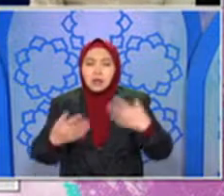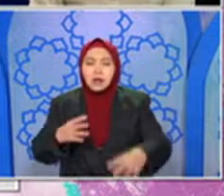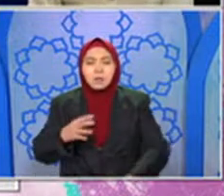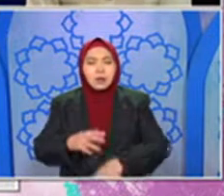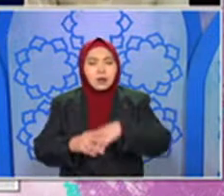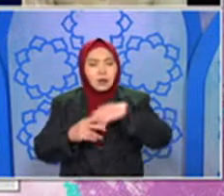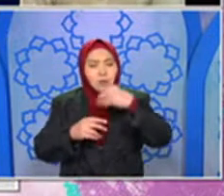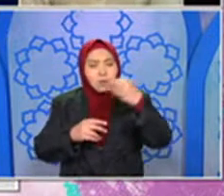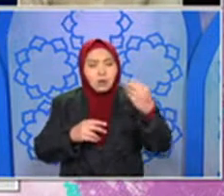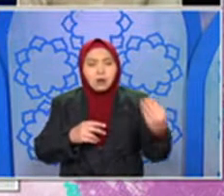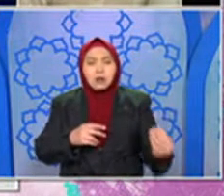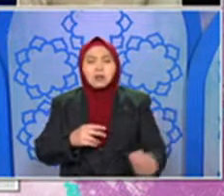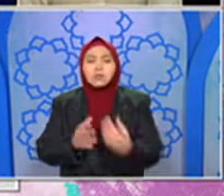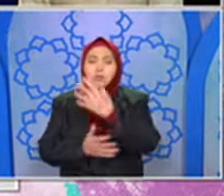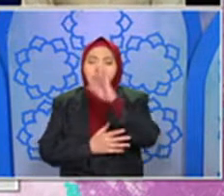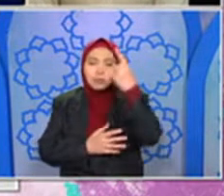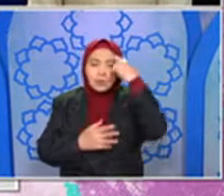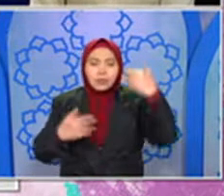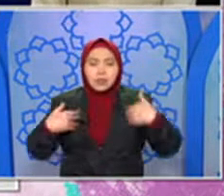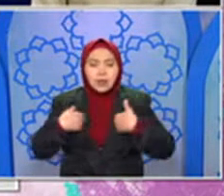أخرج المرعى